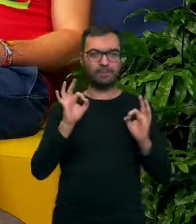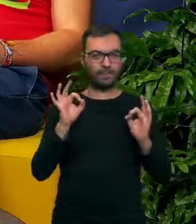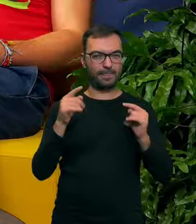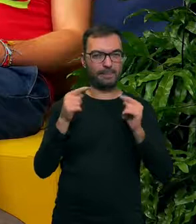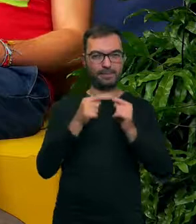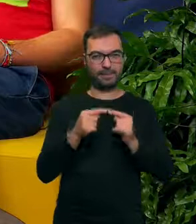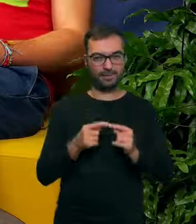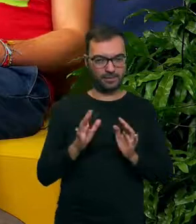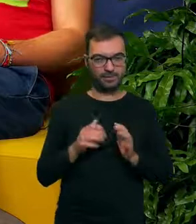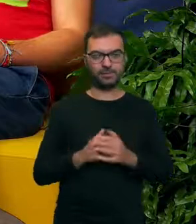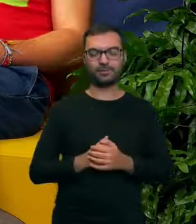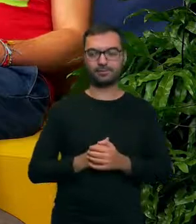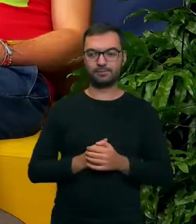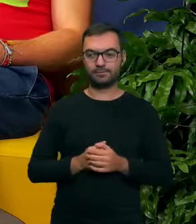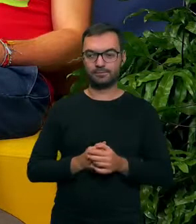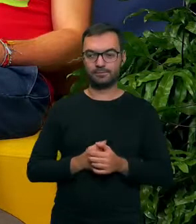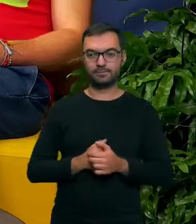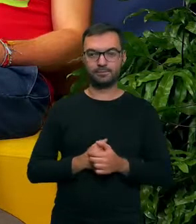spójny charakter.